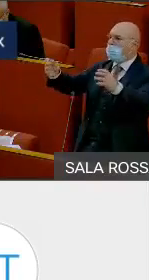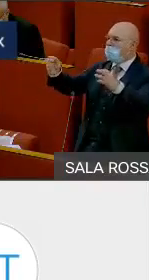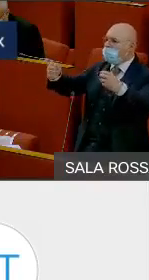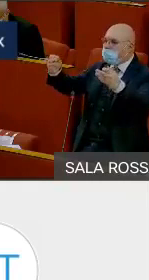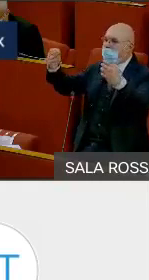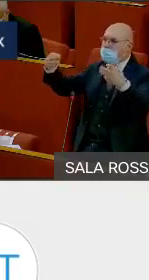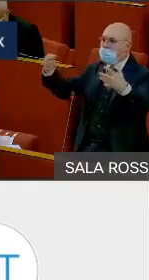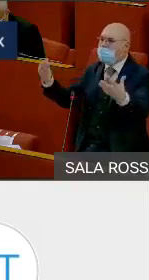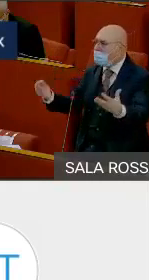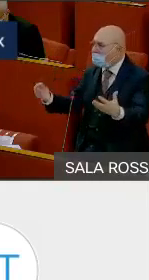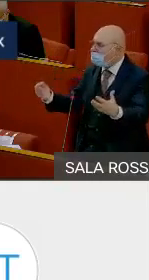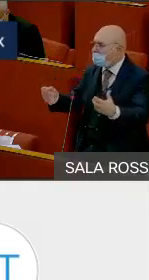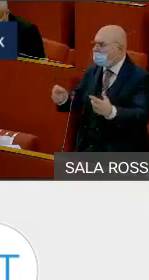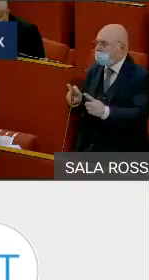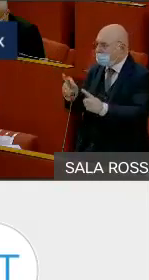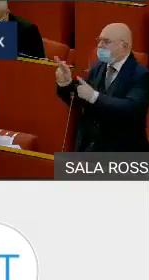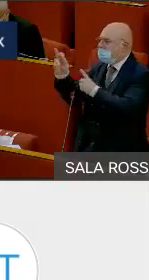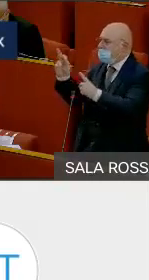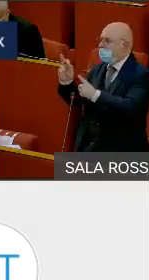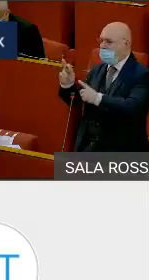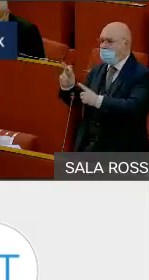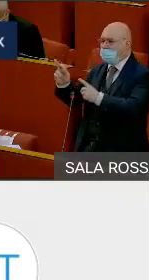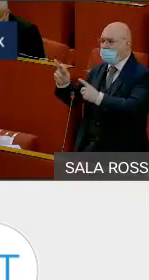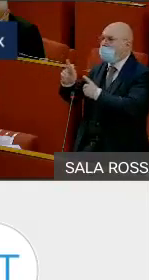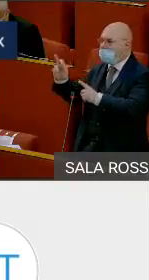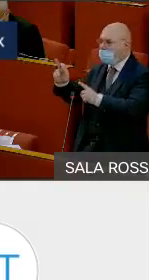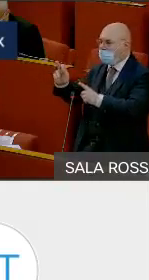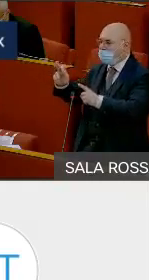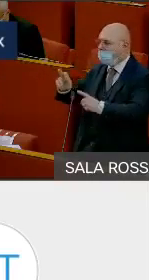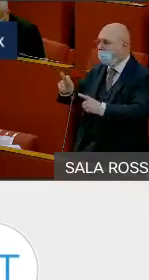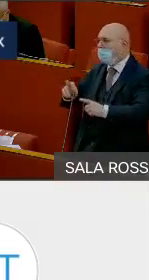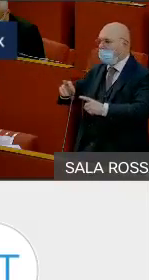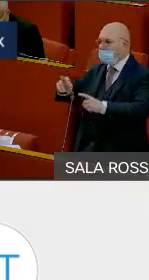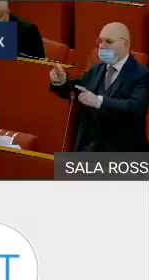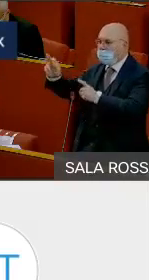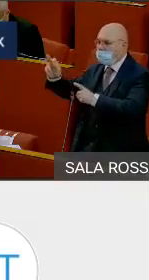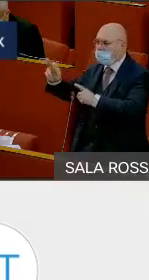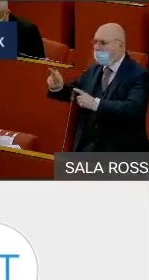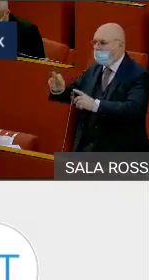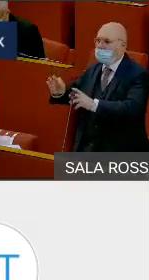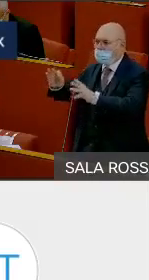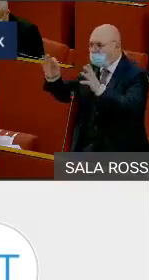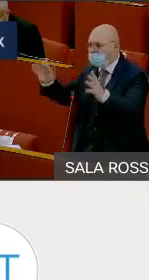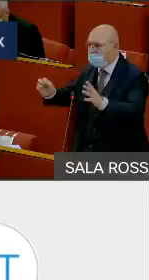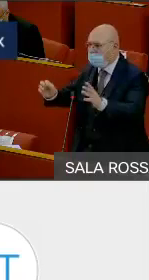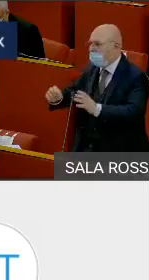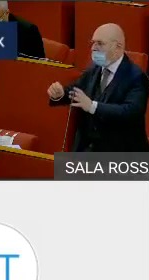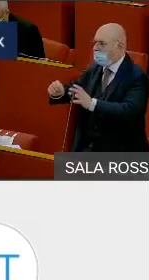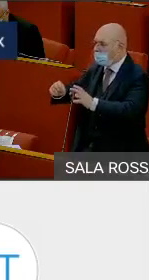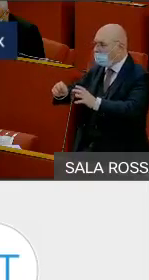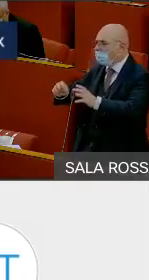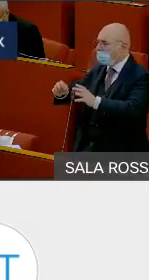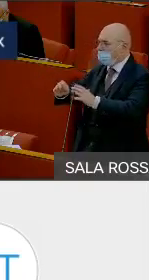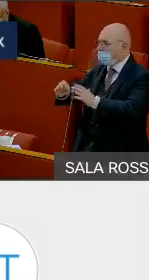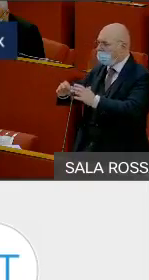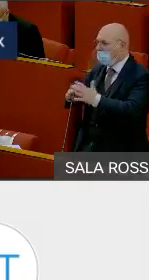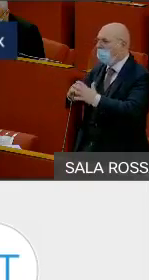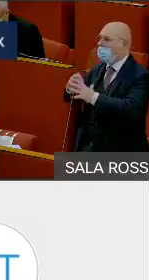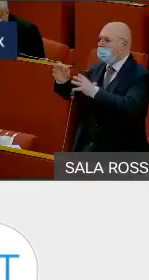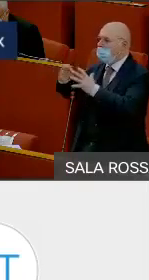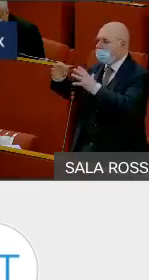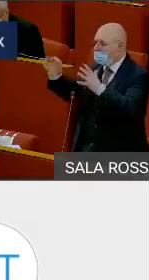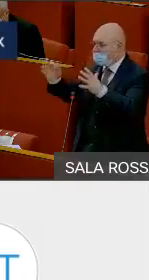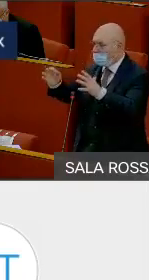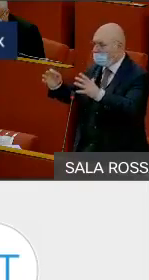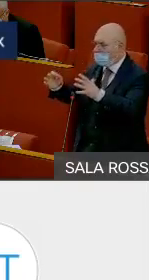pare il bilancio per rispondere a con l'indicazione di consumo di suolo consapevole e in qualche modo